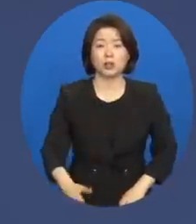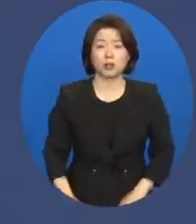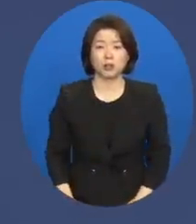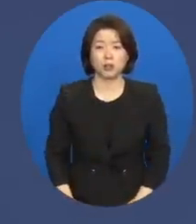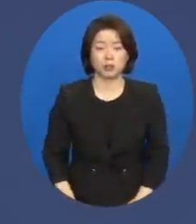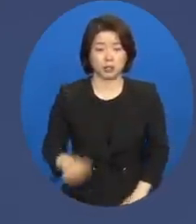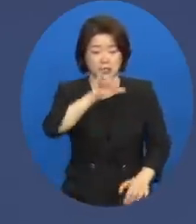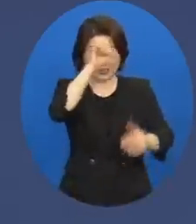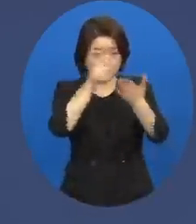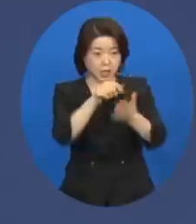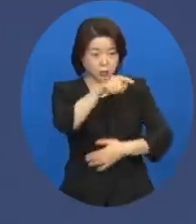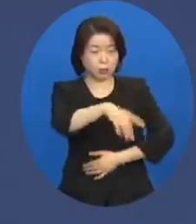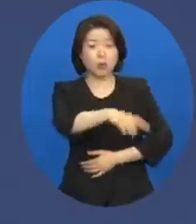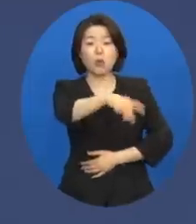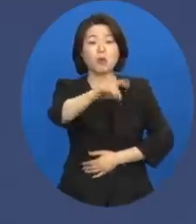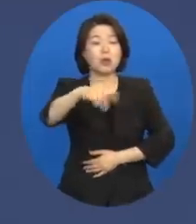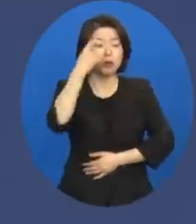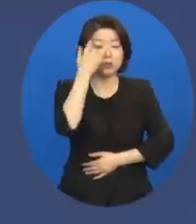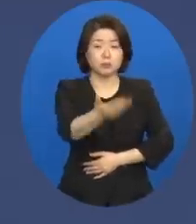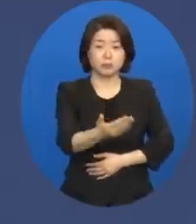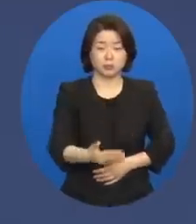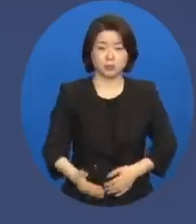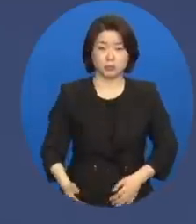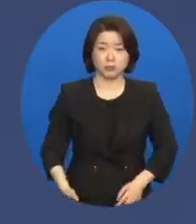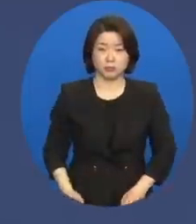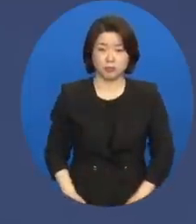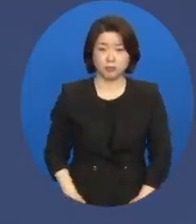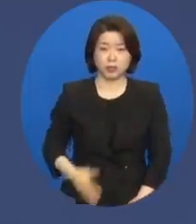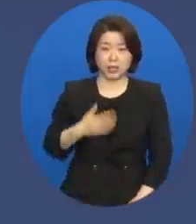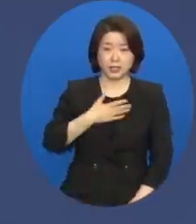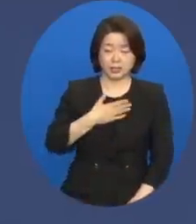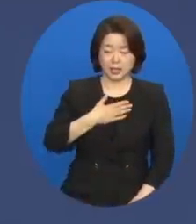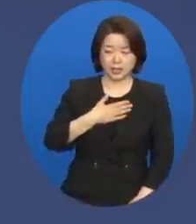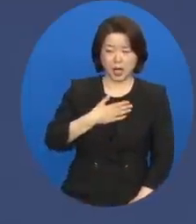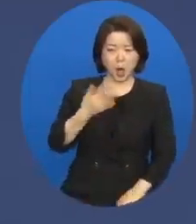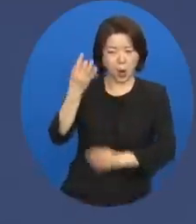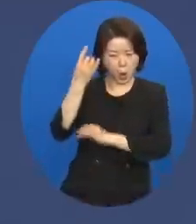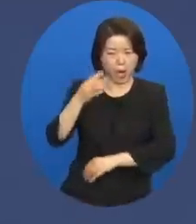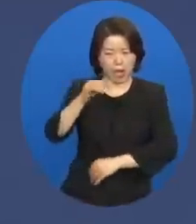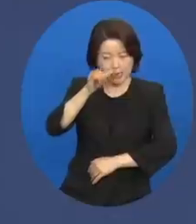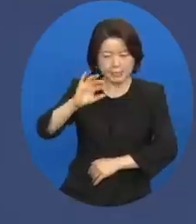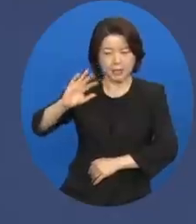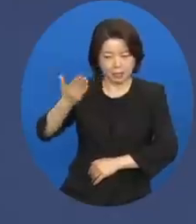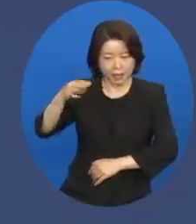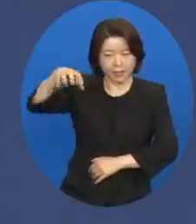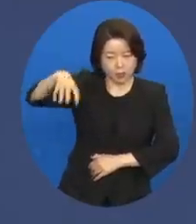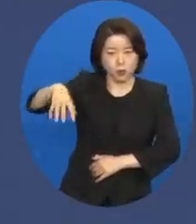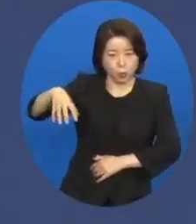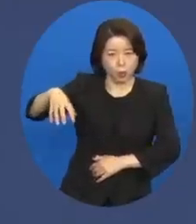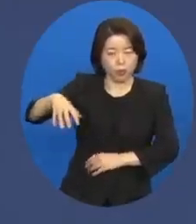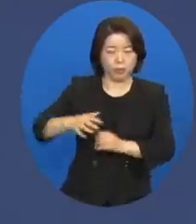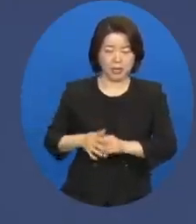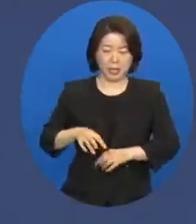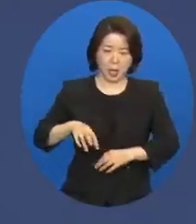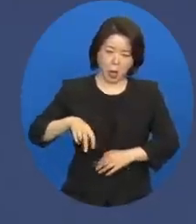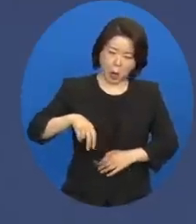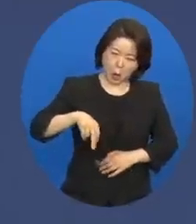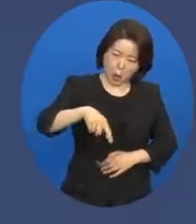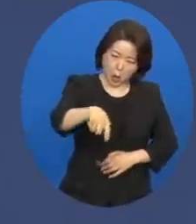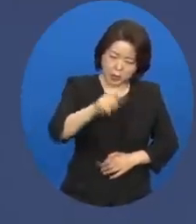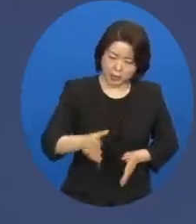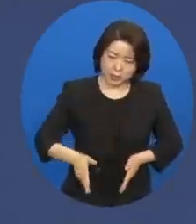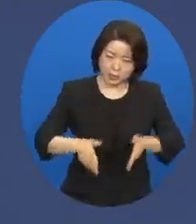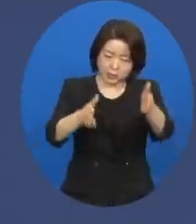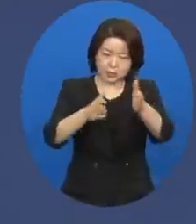장로 내가 어디 있느냐 라고 물으시면 내가 있는 그 자리 내가 지금 걷는 그 길 그냥